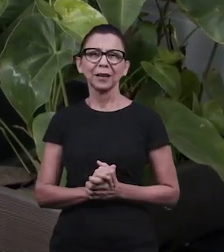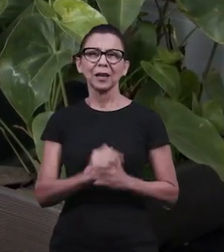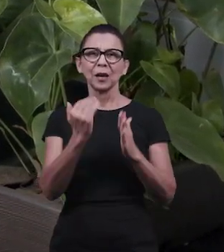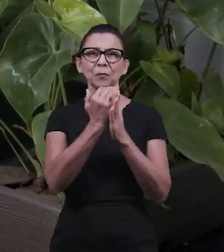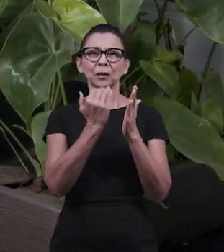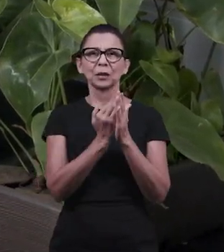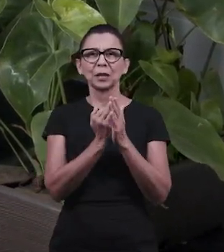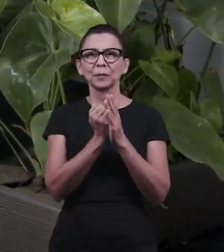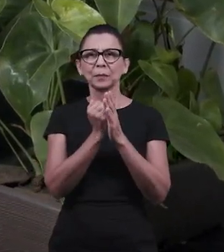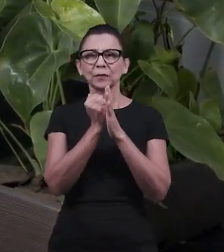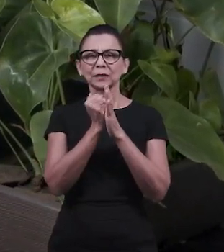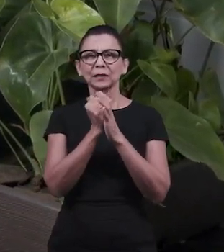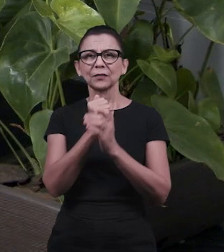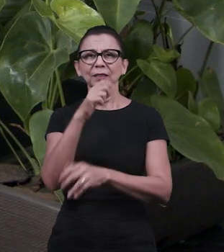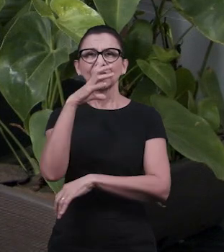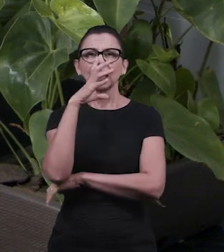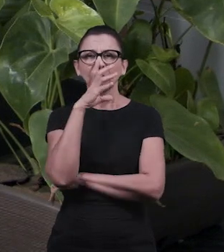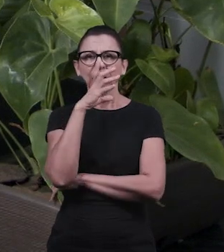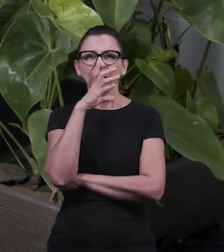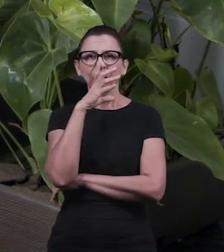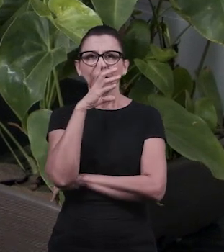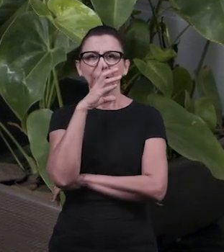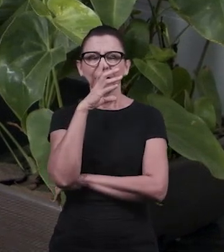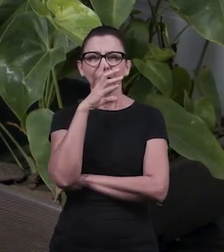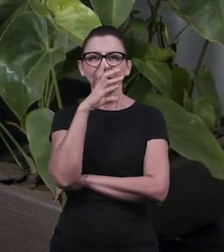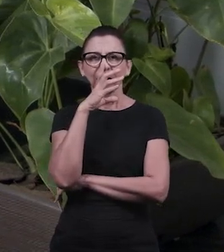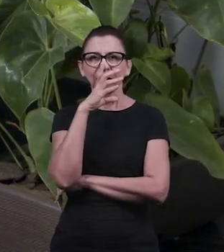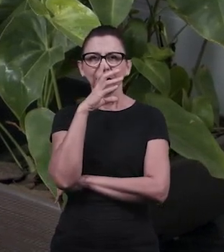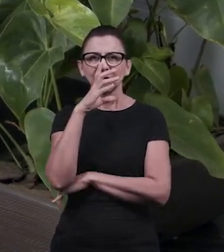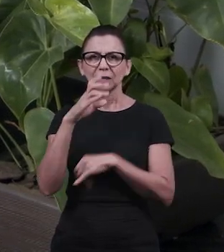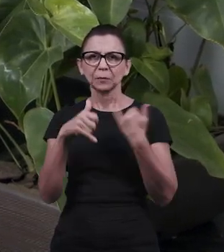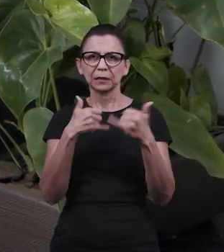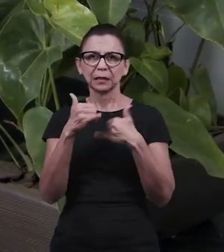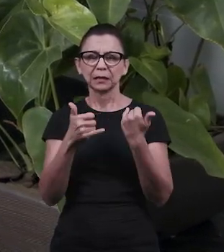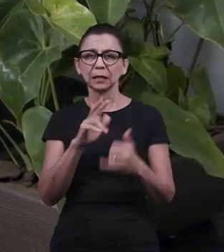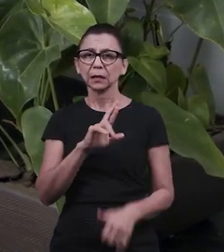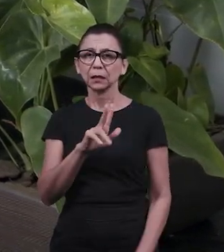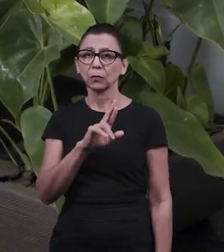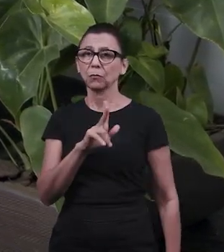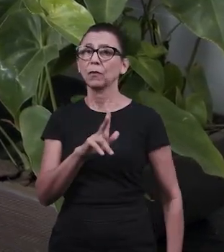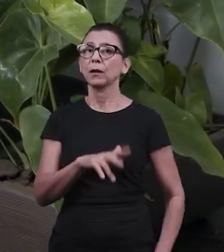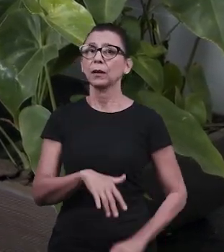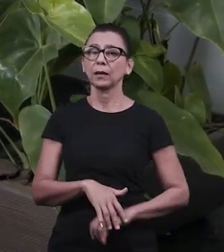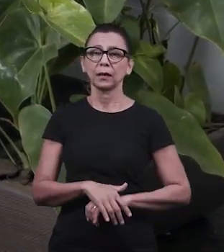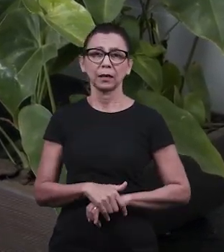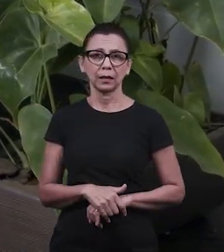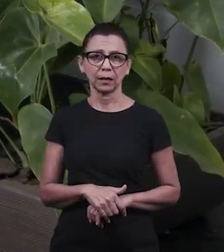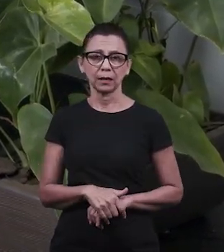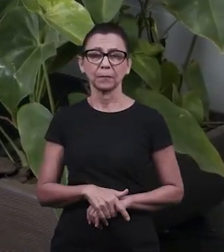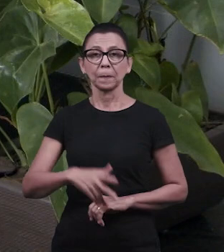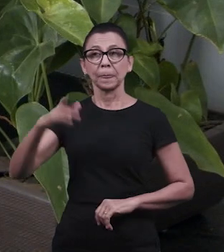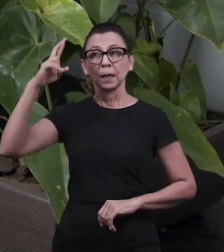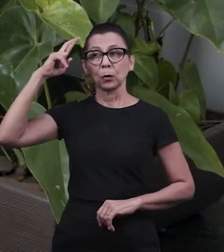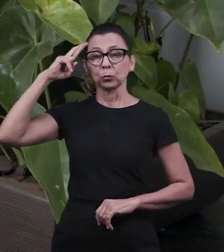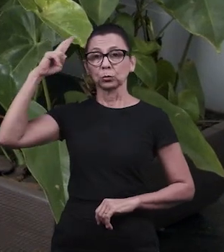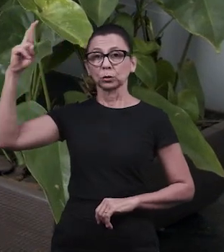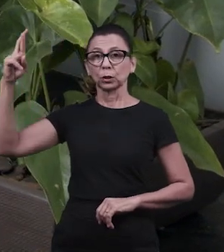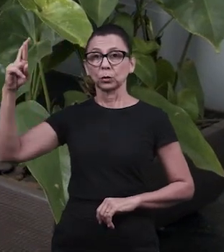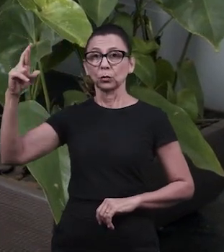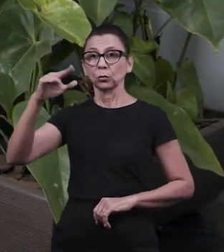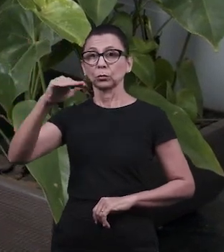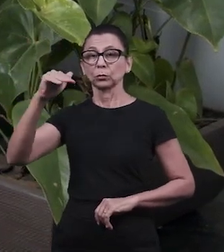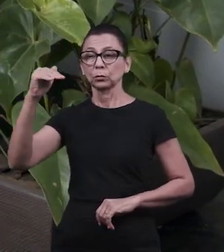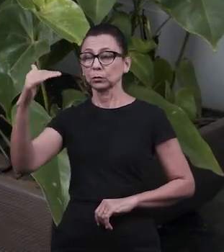по телевидению. Мы исполняем миссию, которую сам Господь Иисус дал нам, который повелел